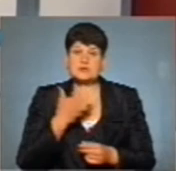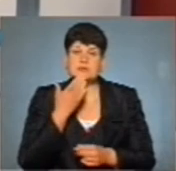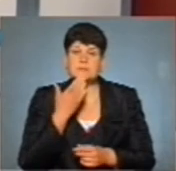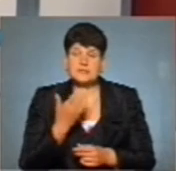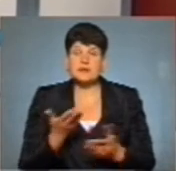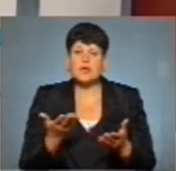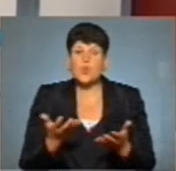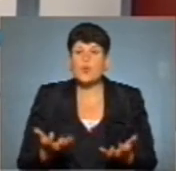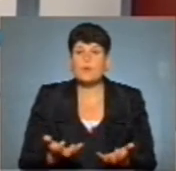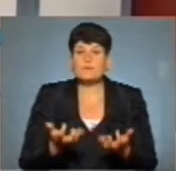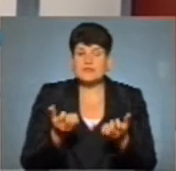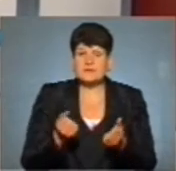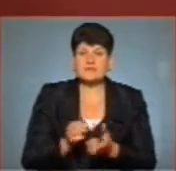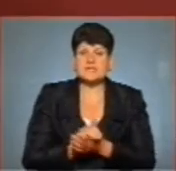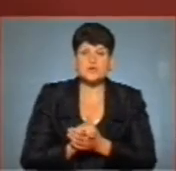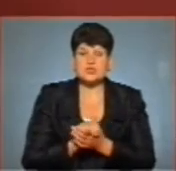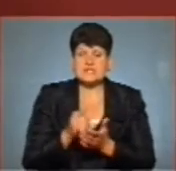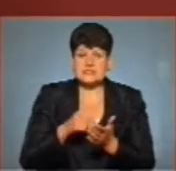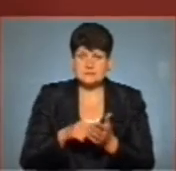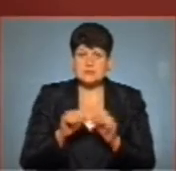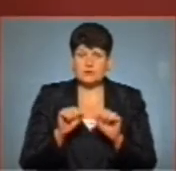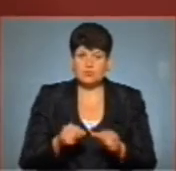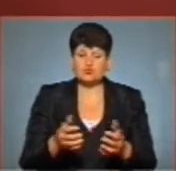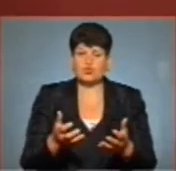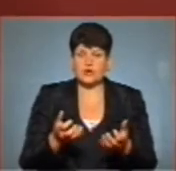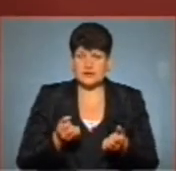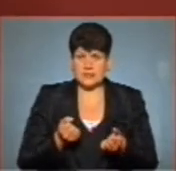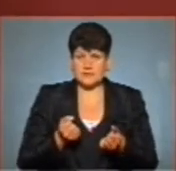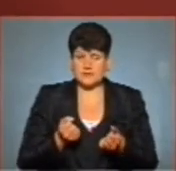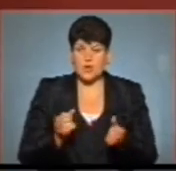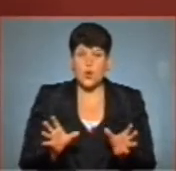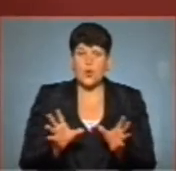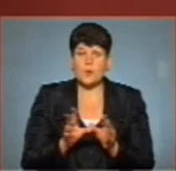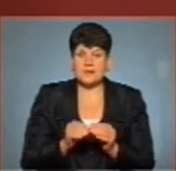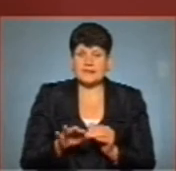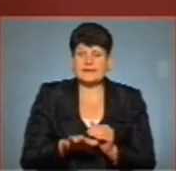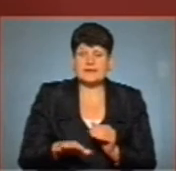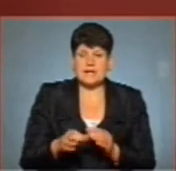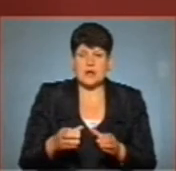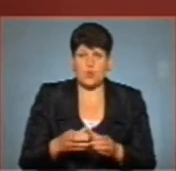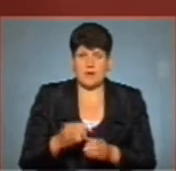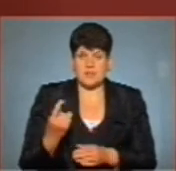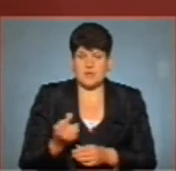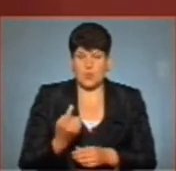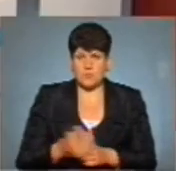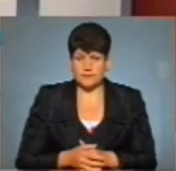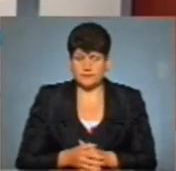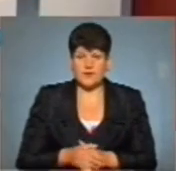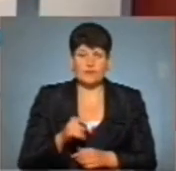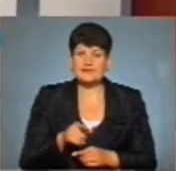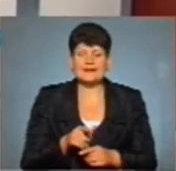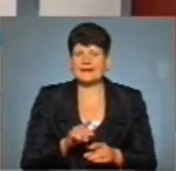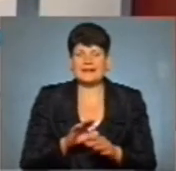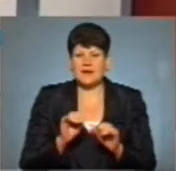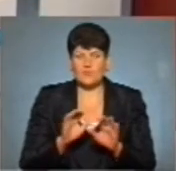яку підтримку від Асоціації міст можуть отримувати безпосередньо об'єднані територіальні громади області? Ну, вони не то, що можуть, вони